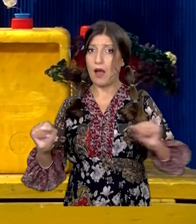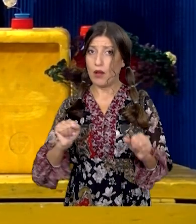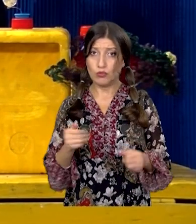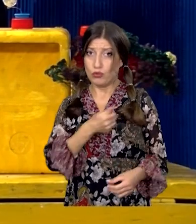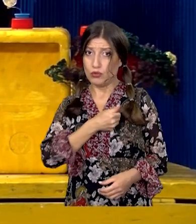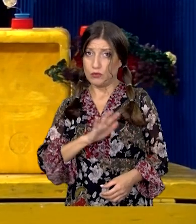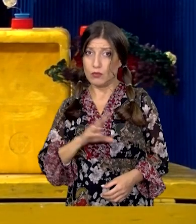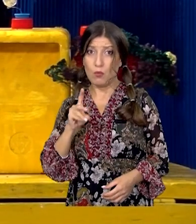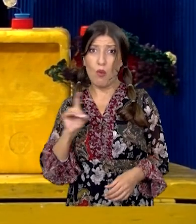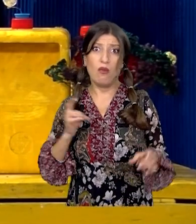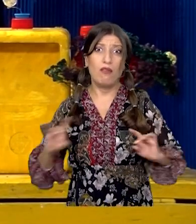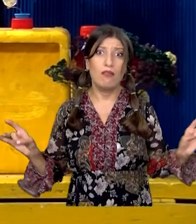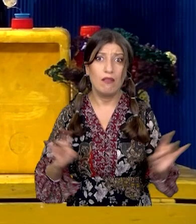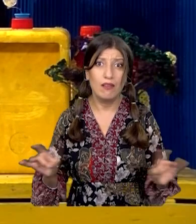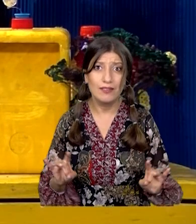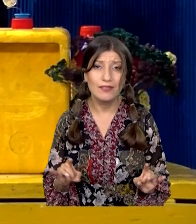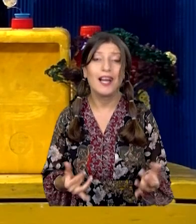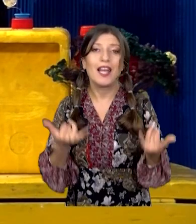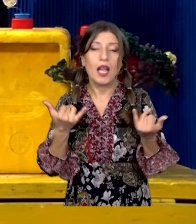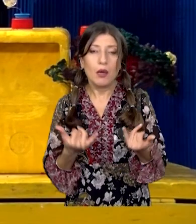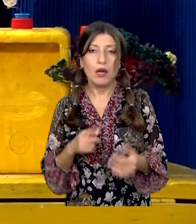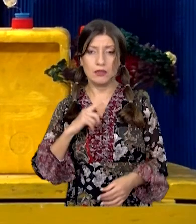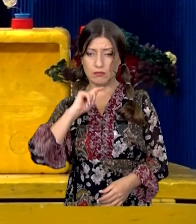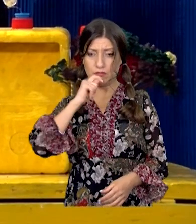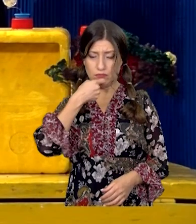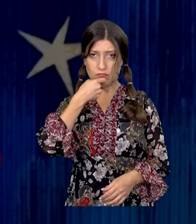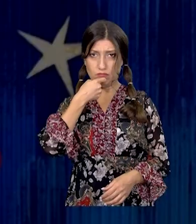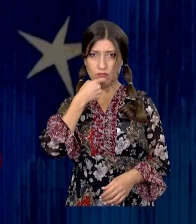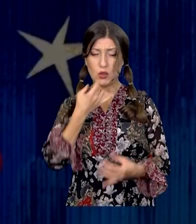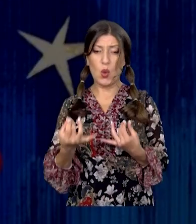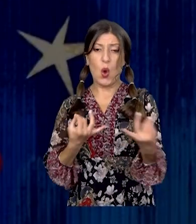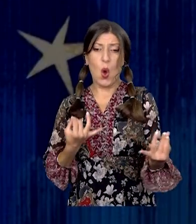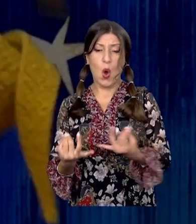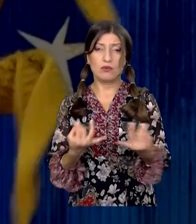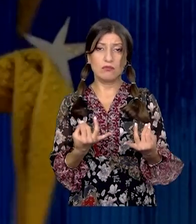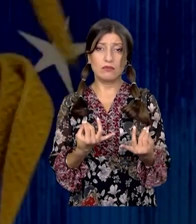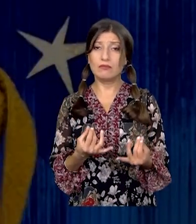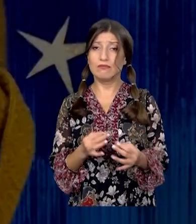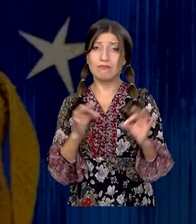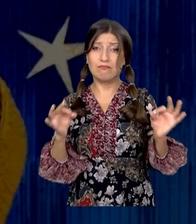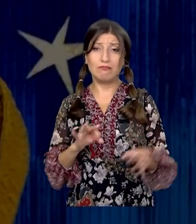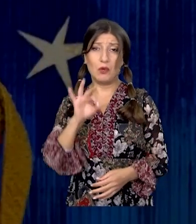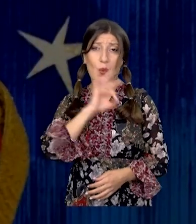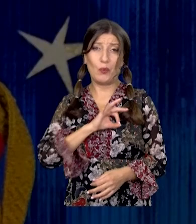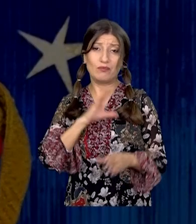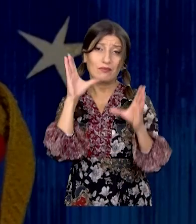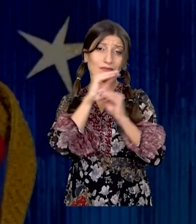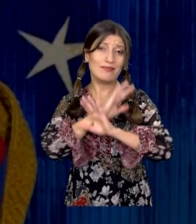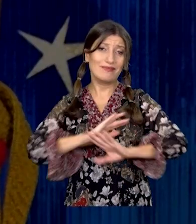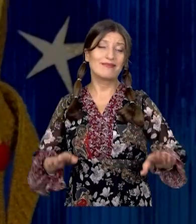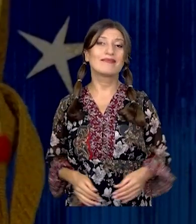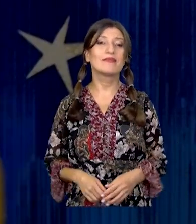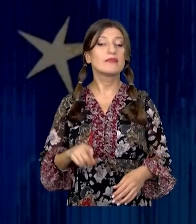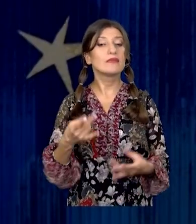մնաց։ Մոխ։ Ինչ։ Ավելի լավ է իսկապես լրեմ։ Խոսակցությունը ոչ մի կերպ չի